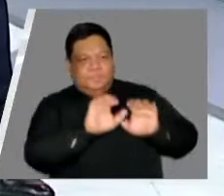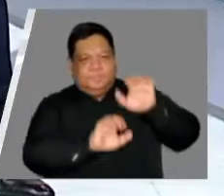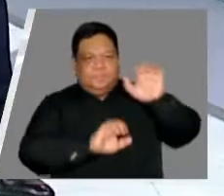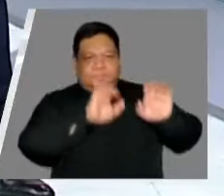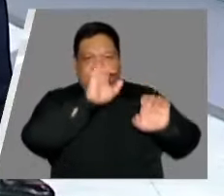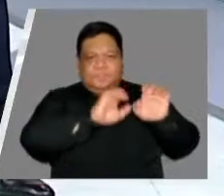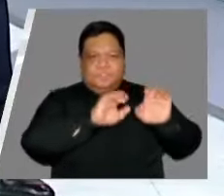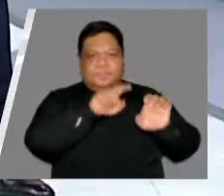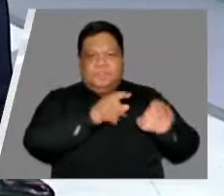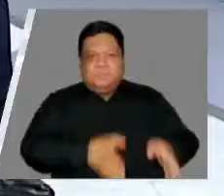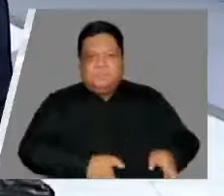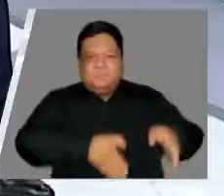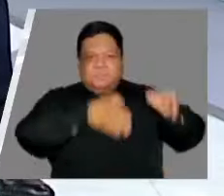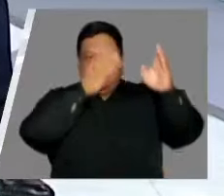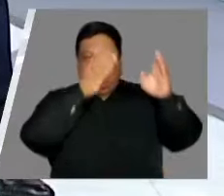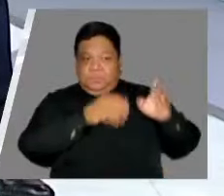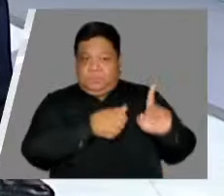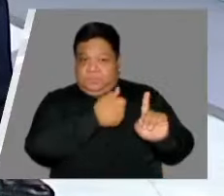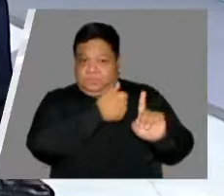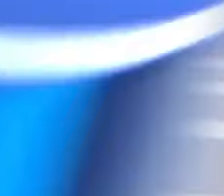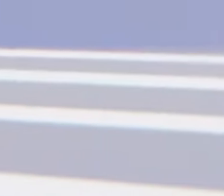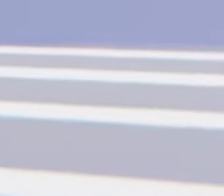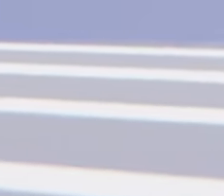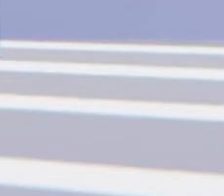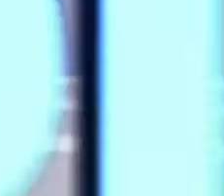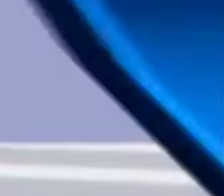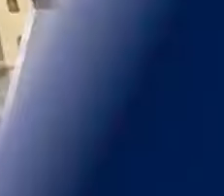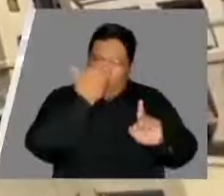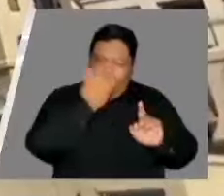isyu ng West Philippine Sea. Saksi si Rafi Tima.